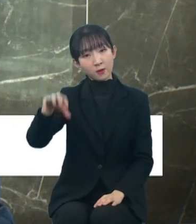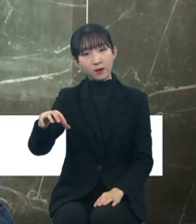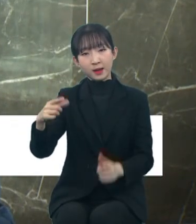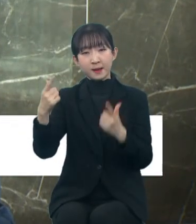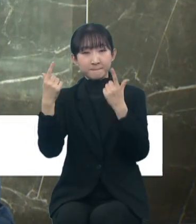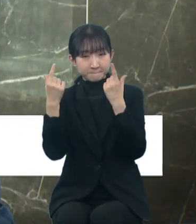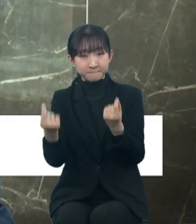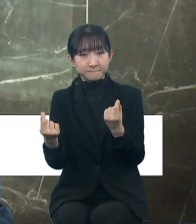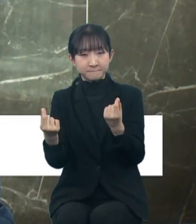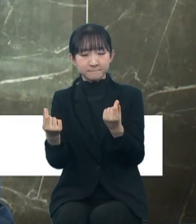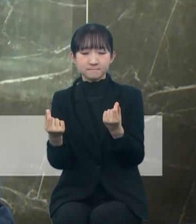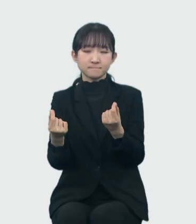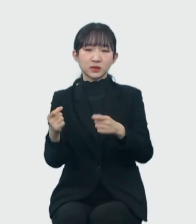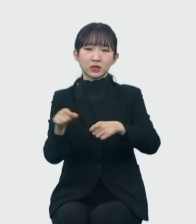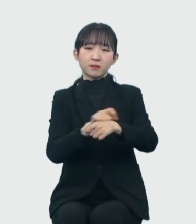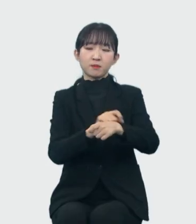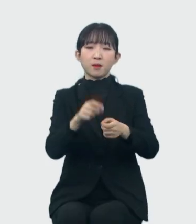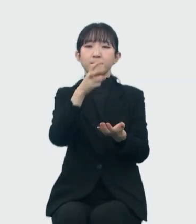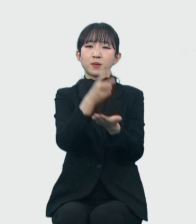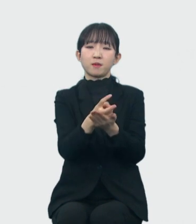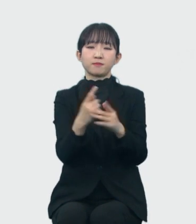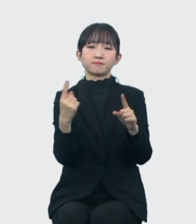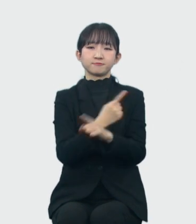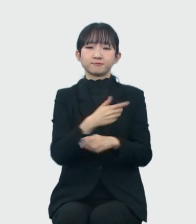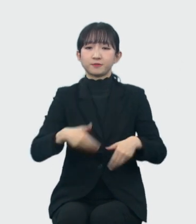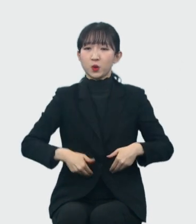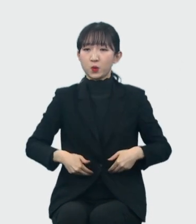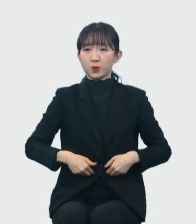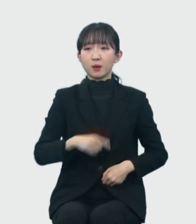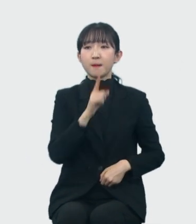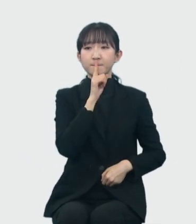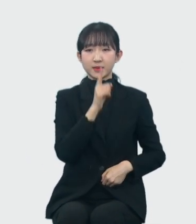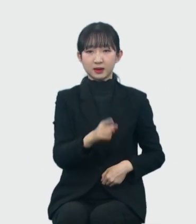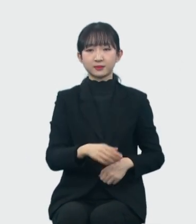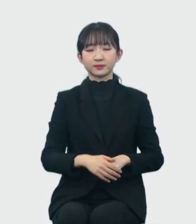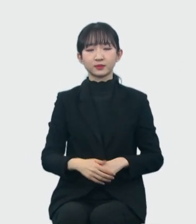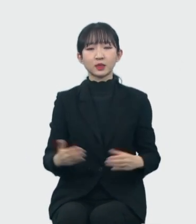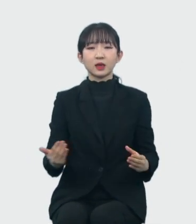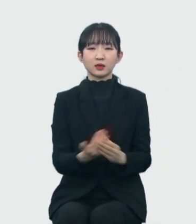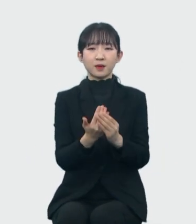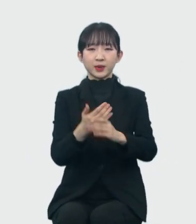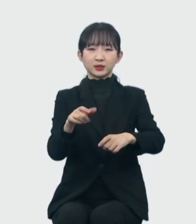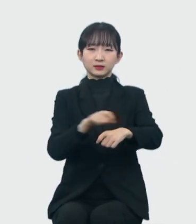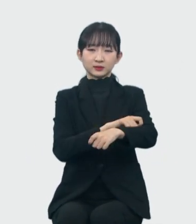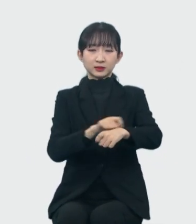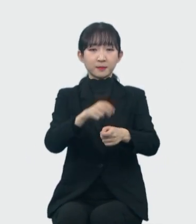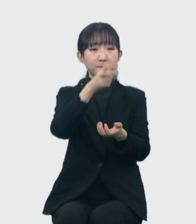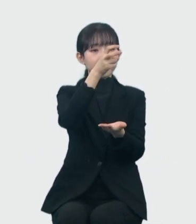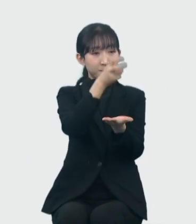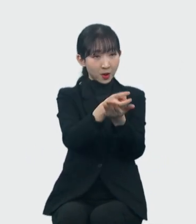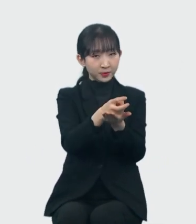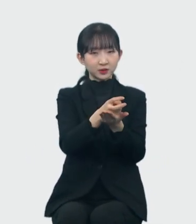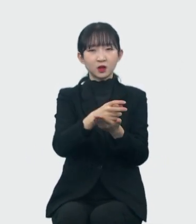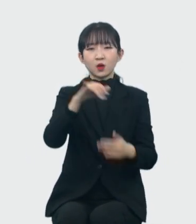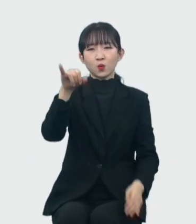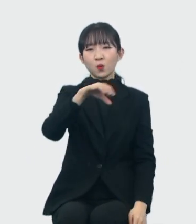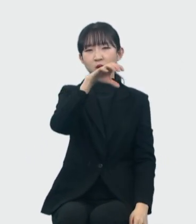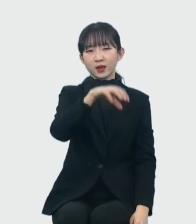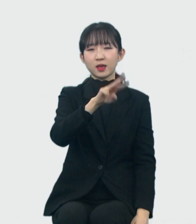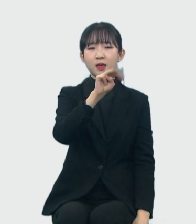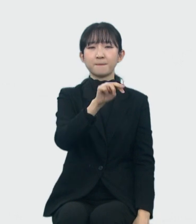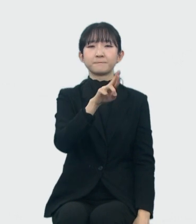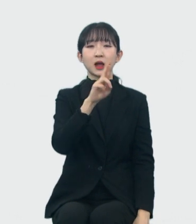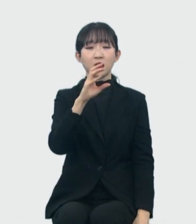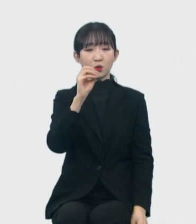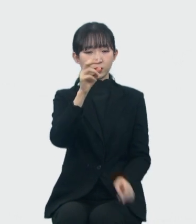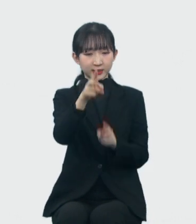지원법이 마련돼야 된다고 생각합니다. 인천국제공항 지역 개발촉진특별법은 인천공항 항공 MRO